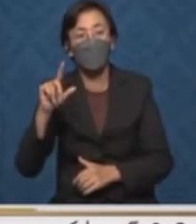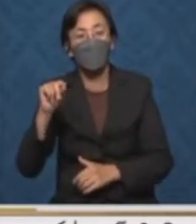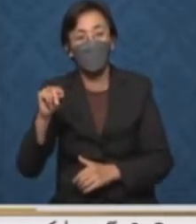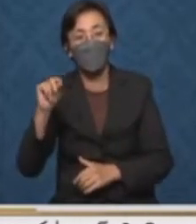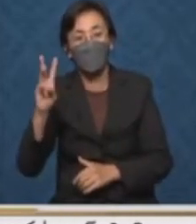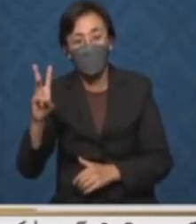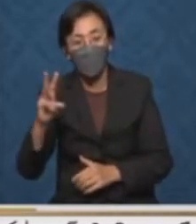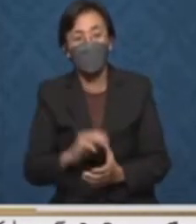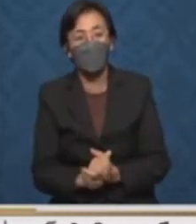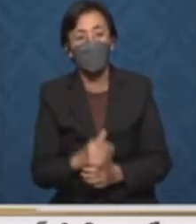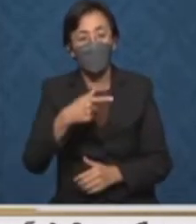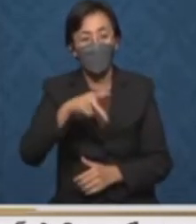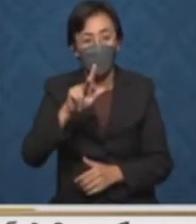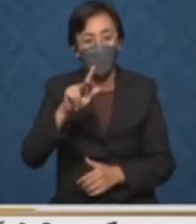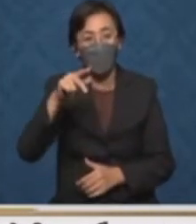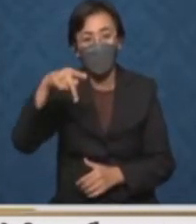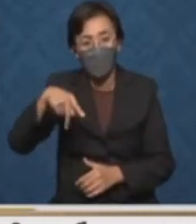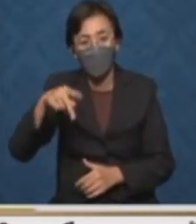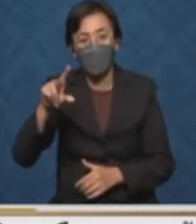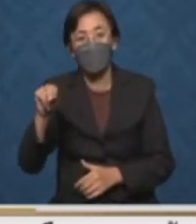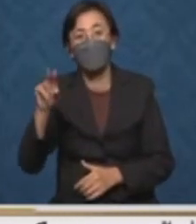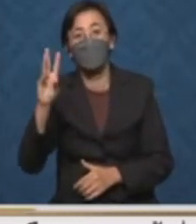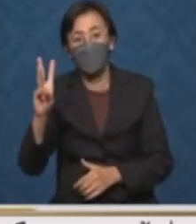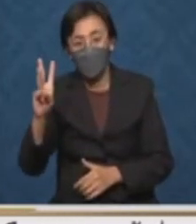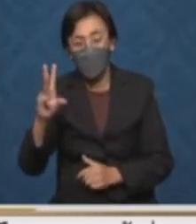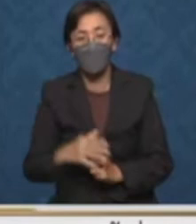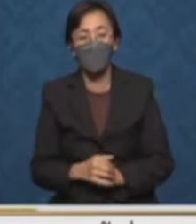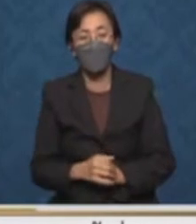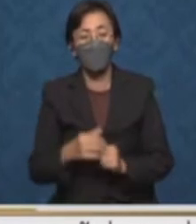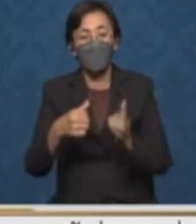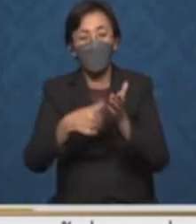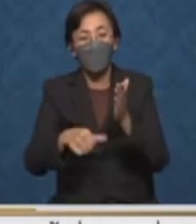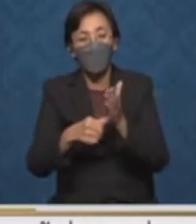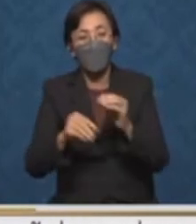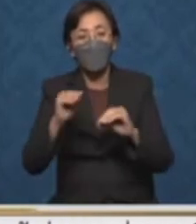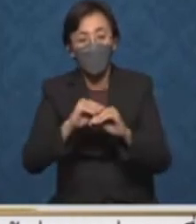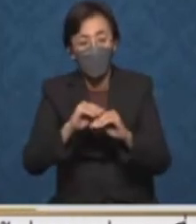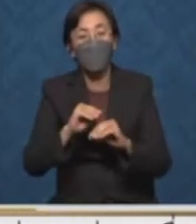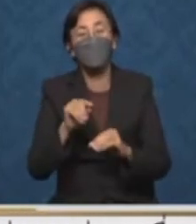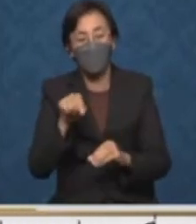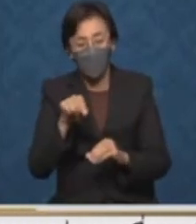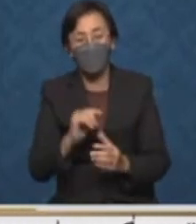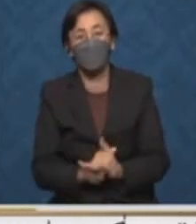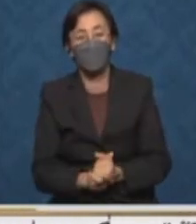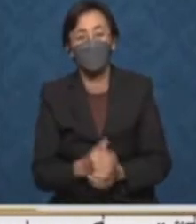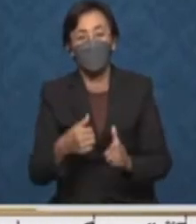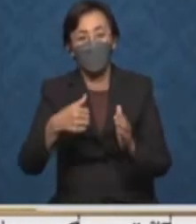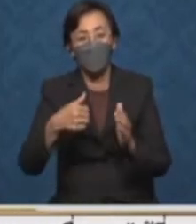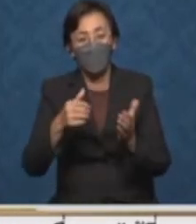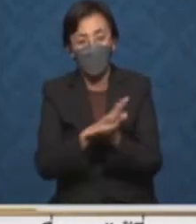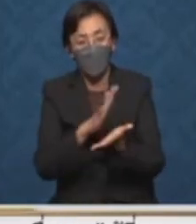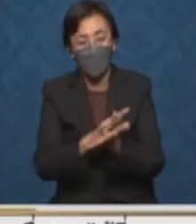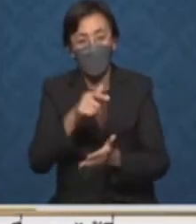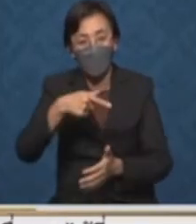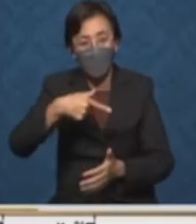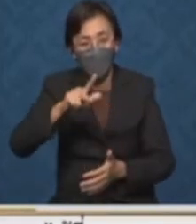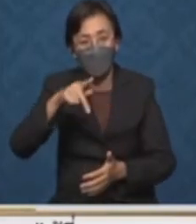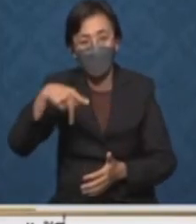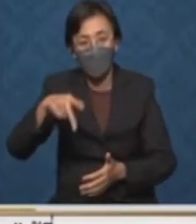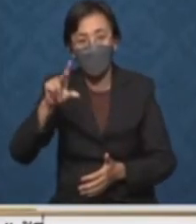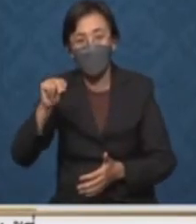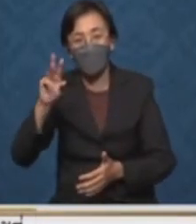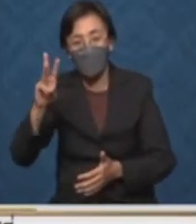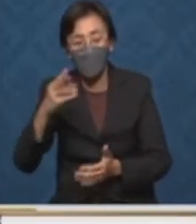พ.พ.36ก็คือพ.สำเภาพ.พาน36นะครับภาษีมูลค่าเพิ่ม36กองทัพเรือจ่ายภาษีมูลค่